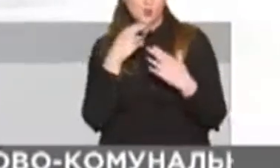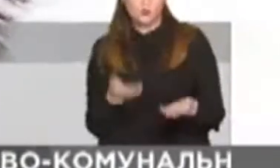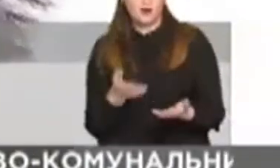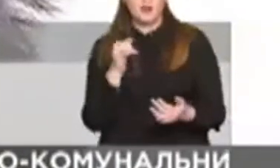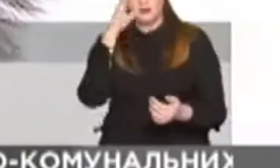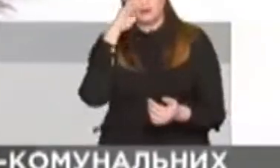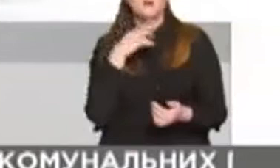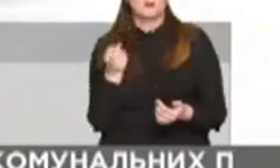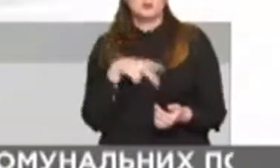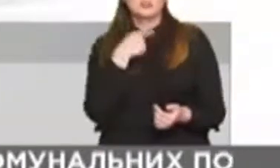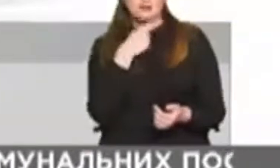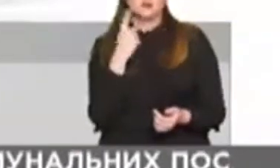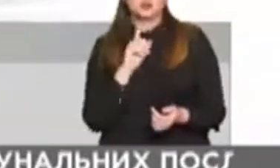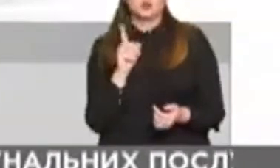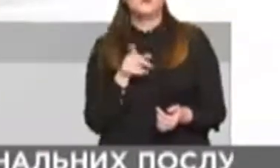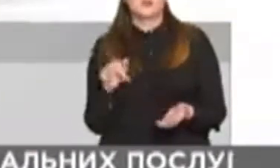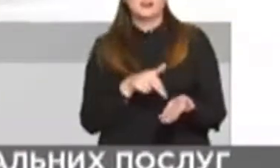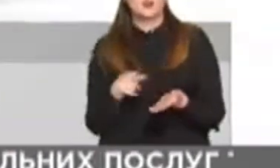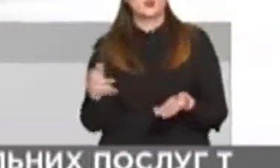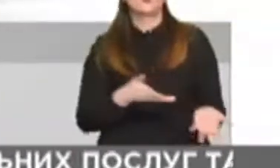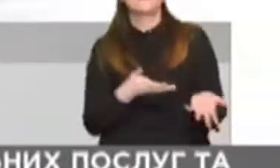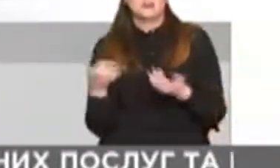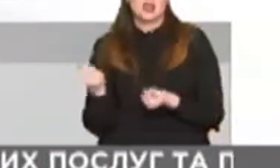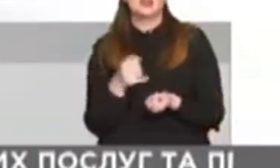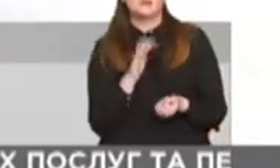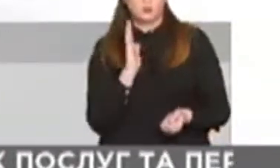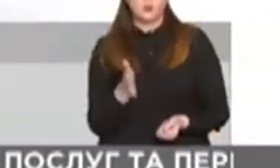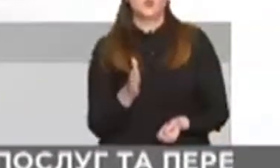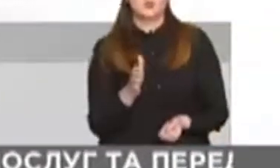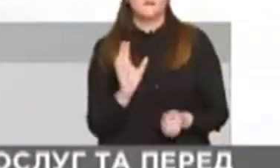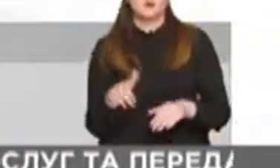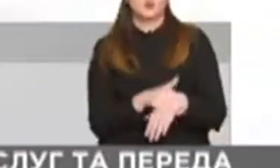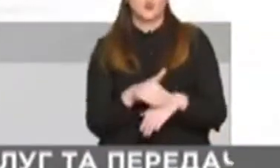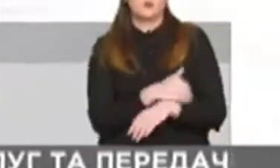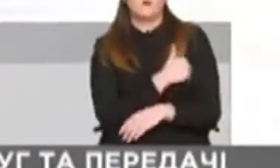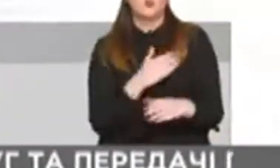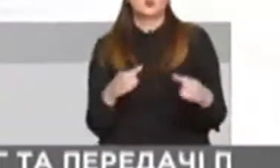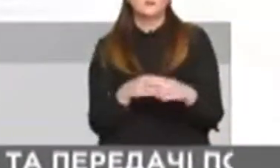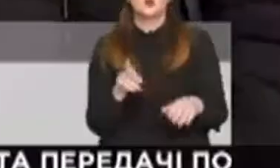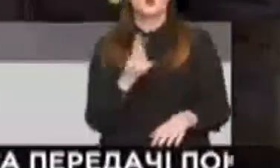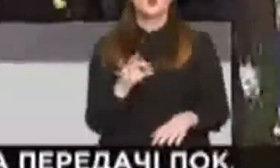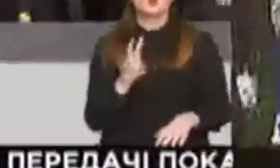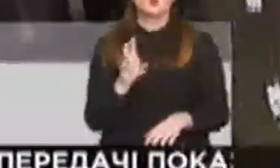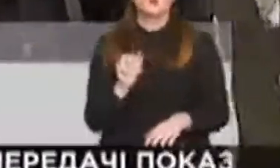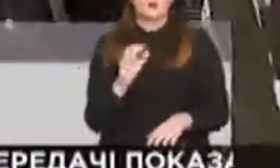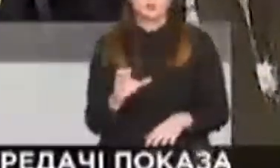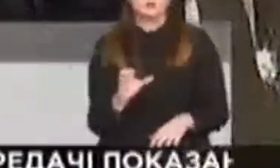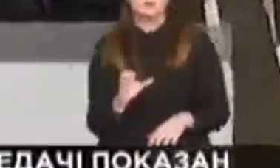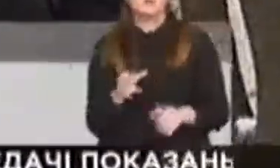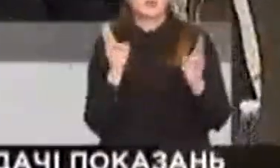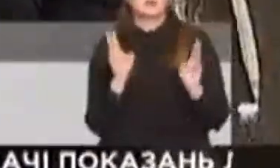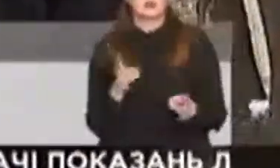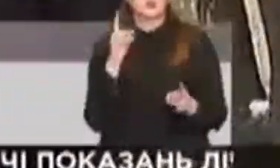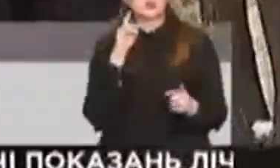І папа прийшов, сказав, що він іде, його взяли, він буде в добровольчому батальйоні «Донбас». Трагічну звістку